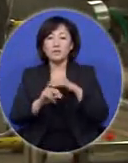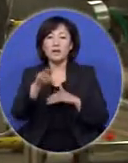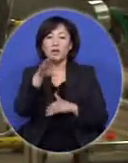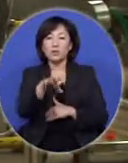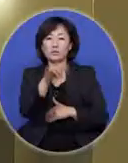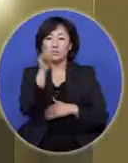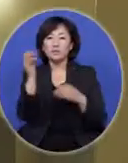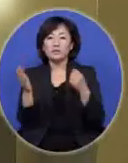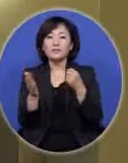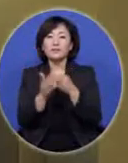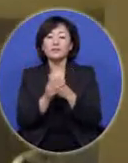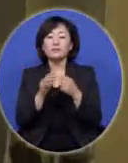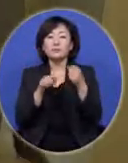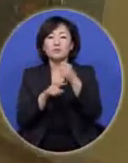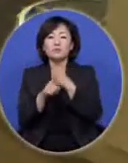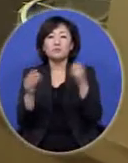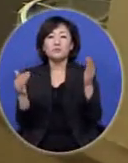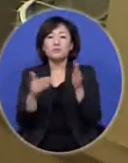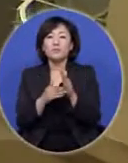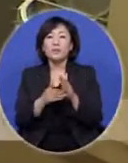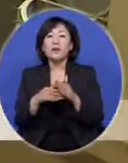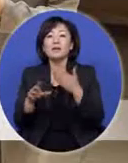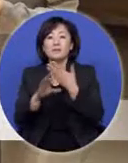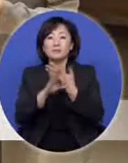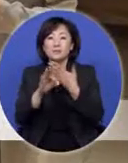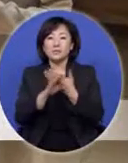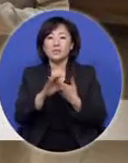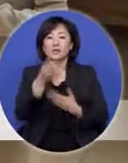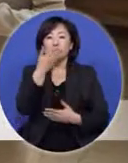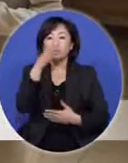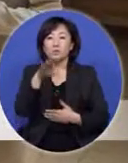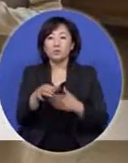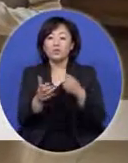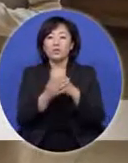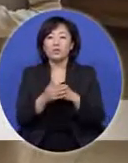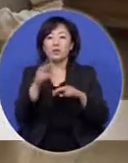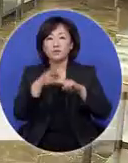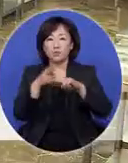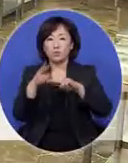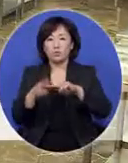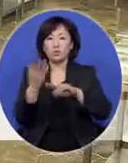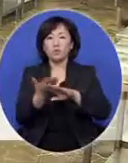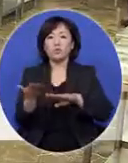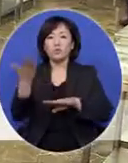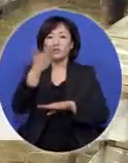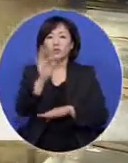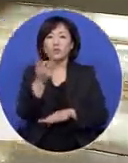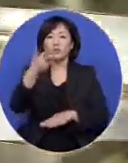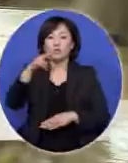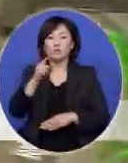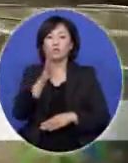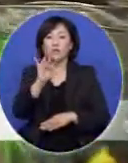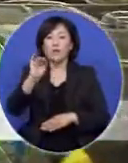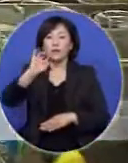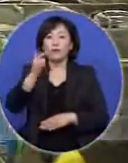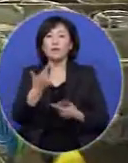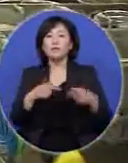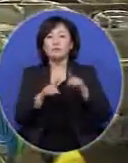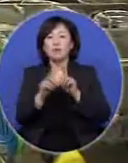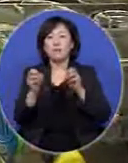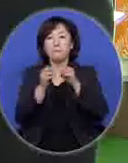때문입니다. 지하에 임시로 마련된 급식소여서 조리장 바로 위에 있는 오수배관이 터진 일도